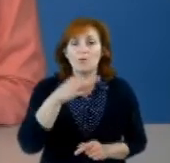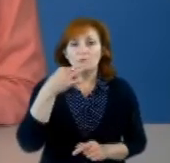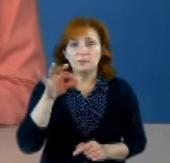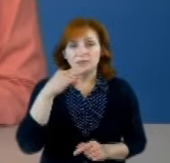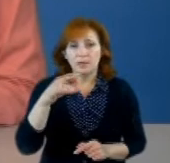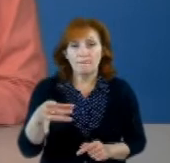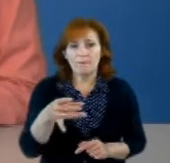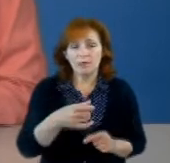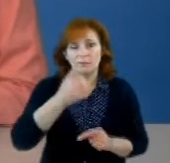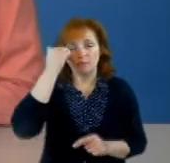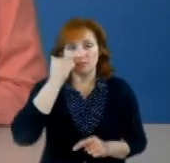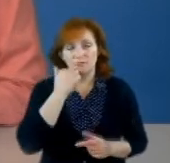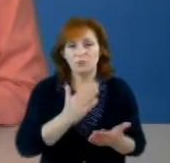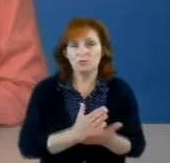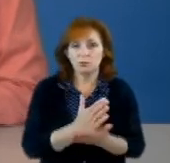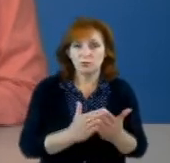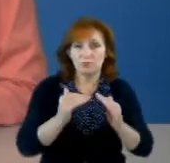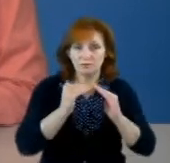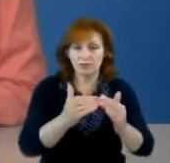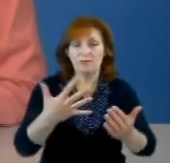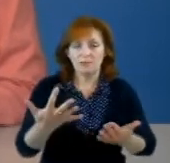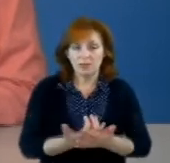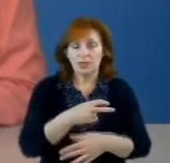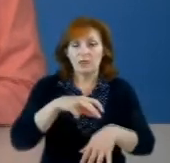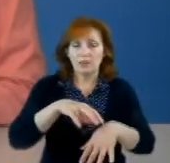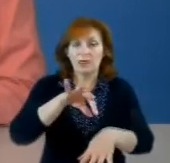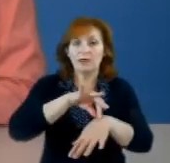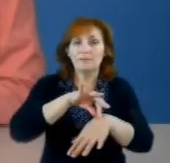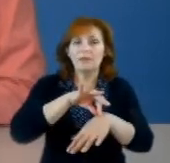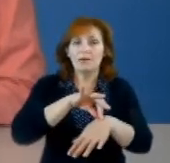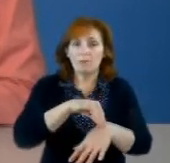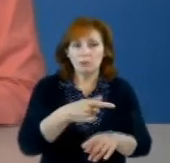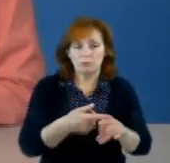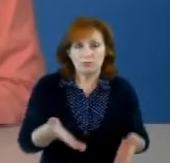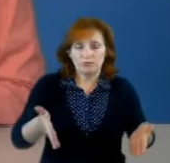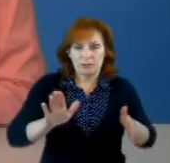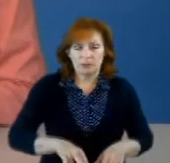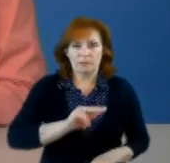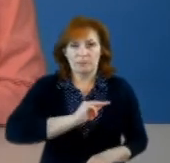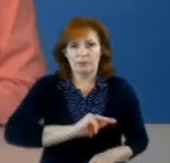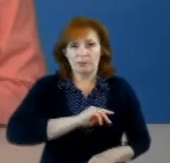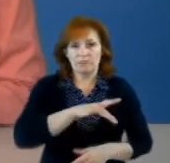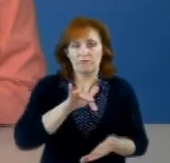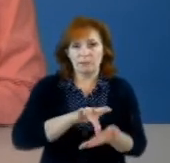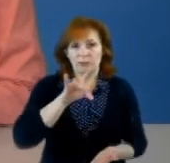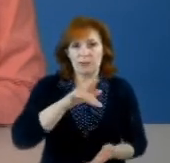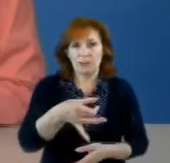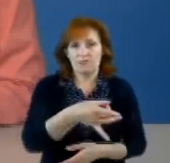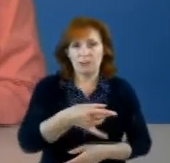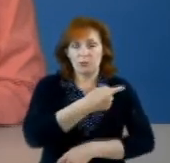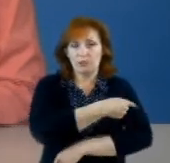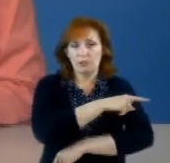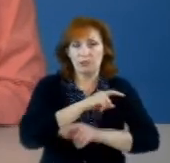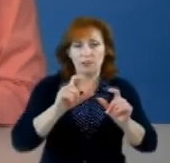завдяки службовому житлу знайшли лікаря-дерматолога, який залишився працювати у районній лікарні. І цю історію ми покажемо вам завтра в рамках